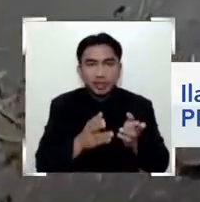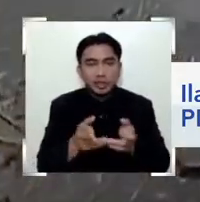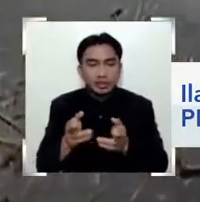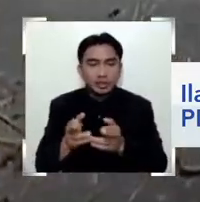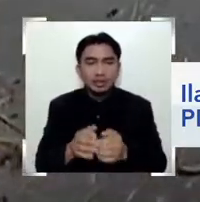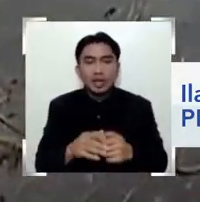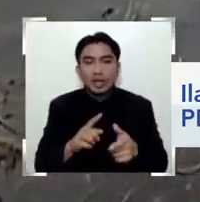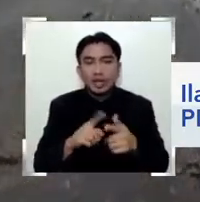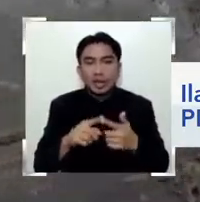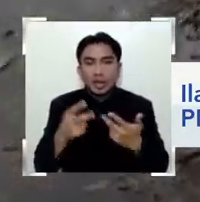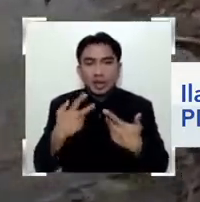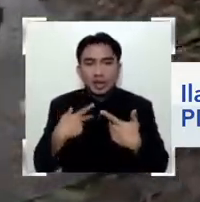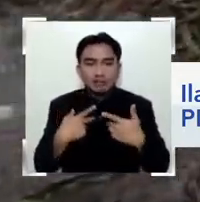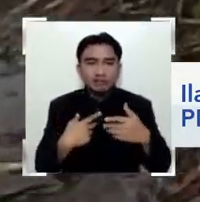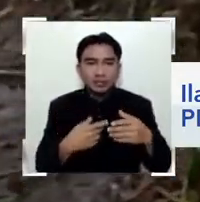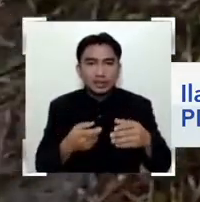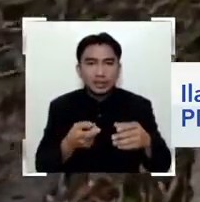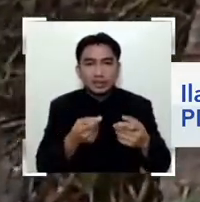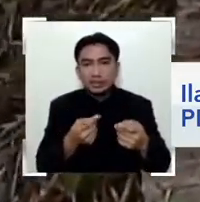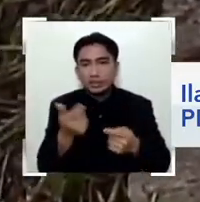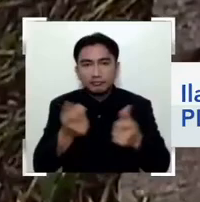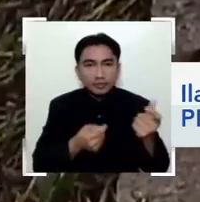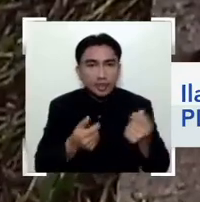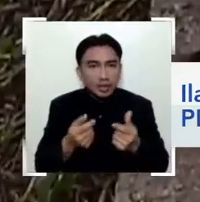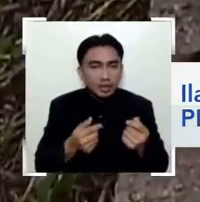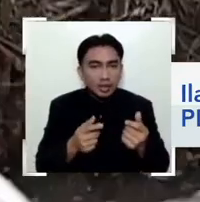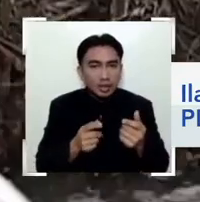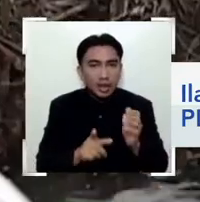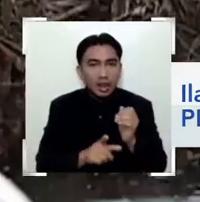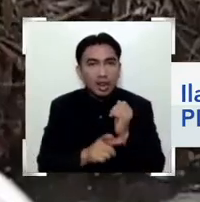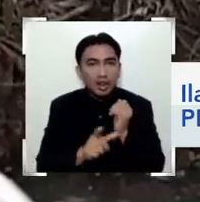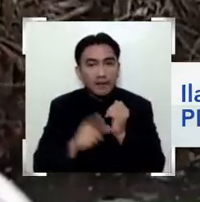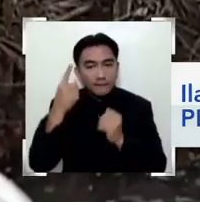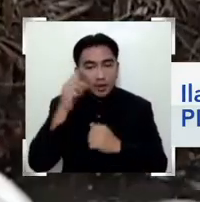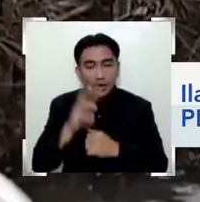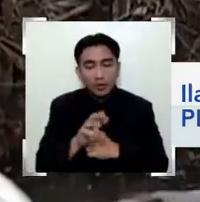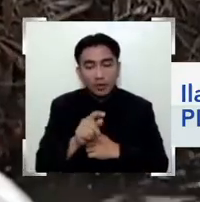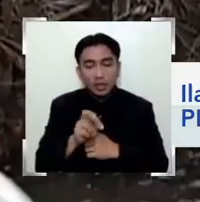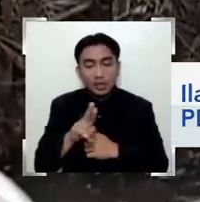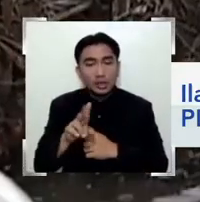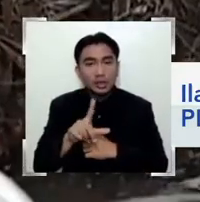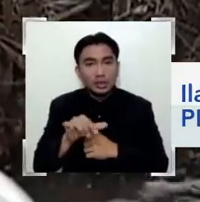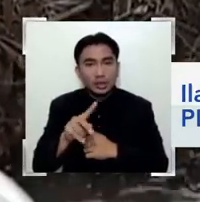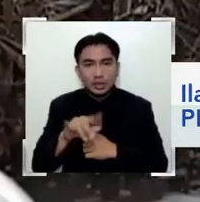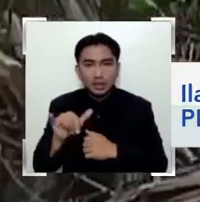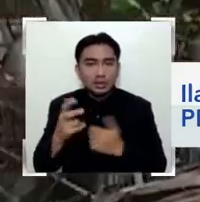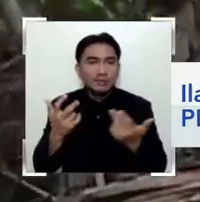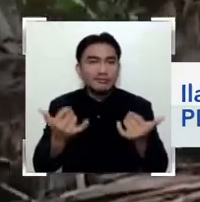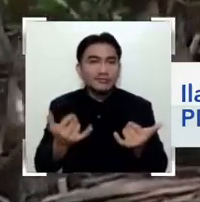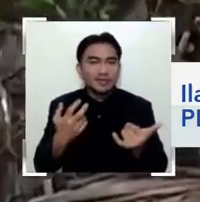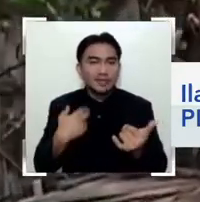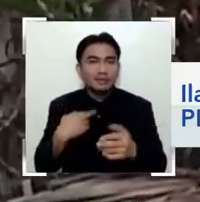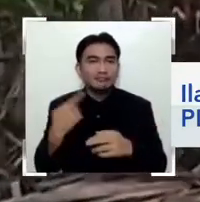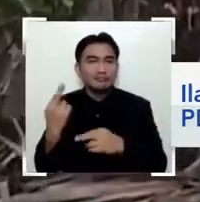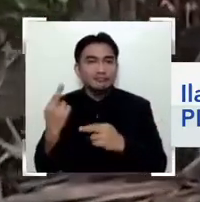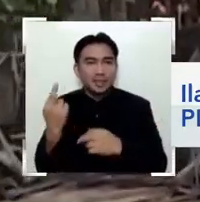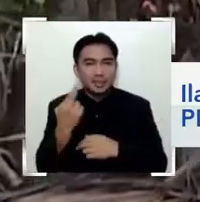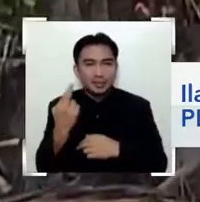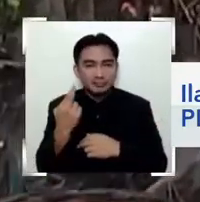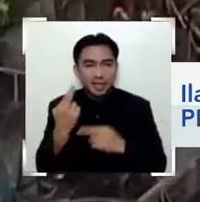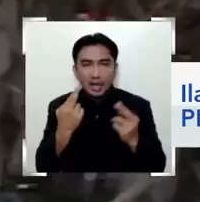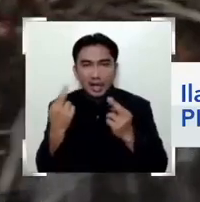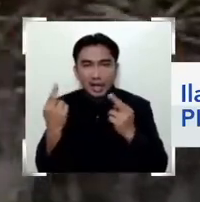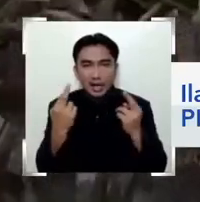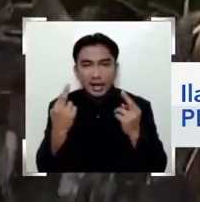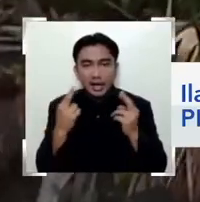water lily para umayos ang daloy ng tubig. Naka-blue alert status naman ang Pangasinan PDRMO.